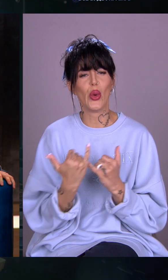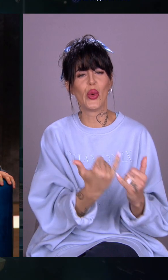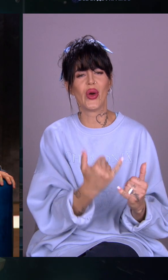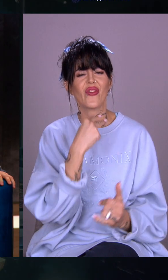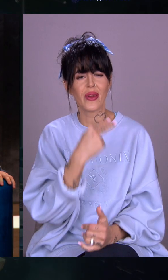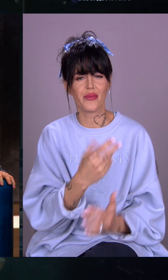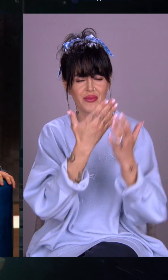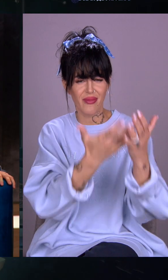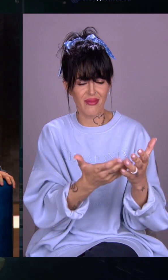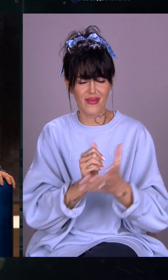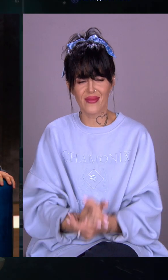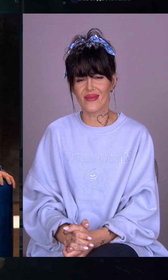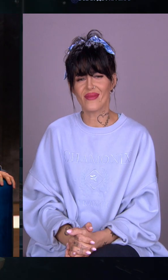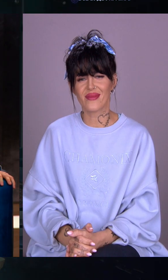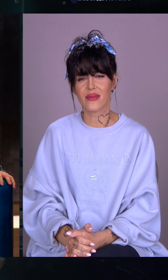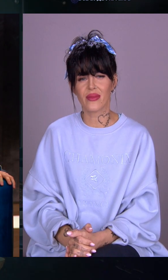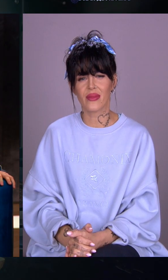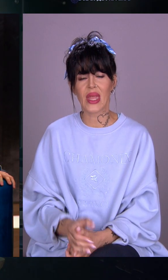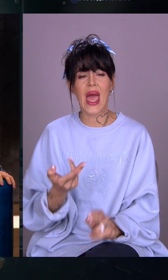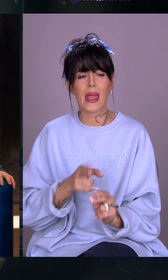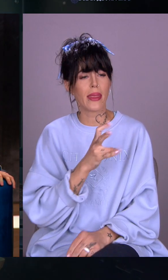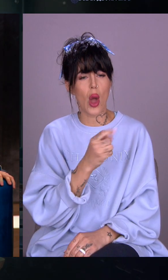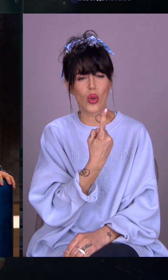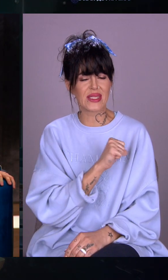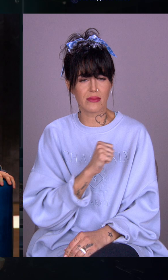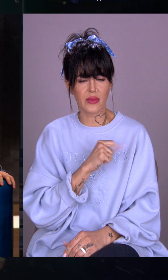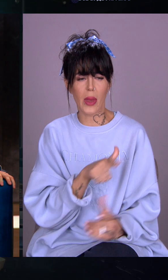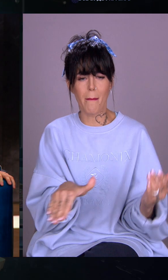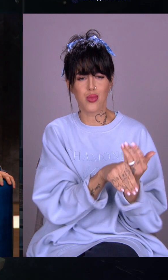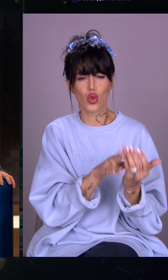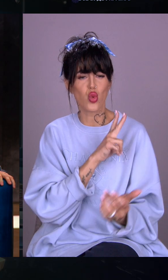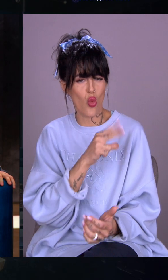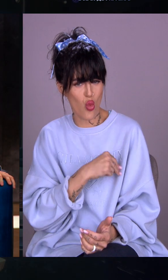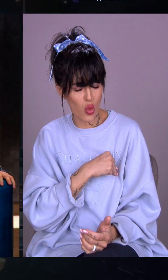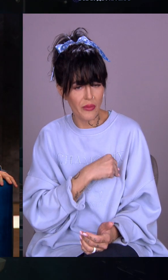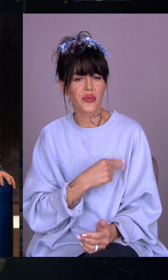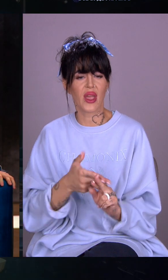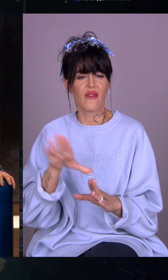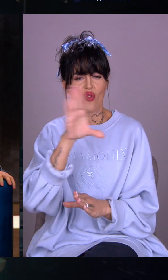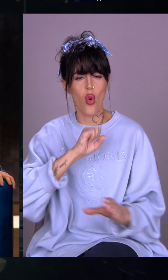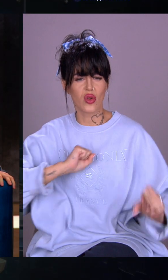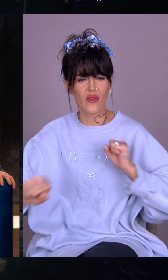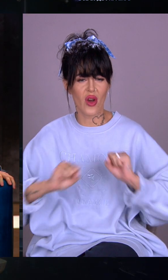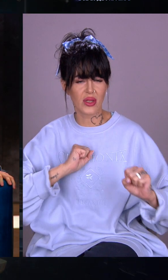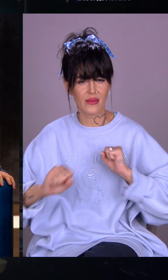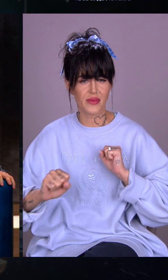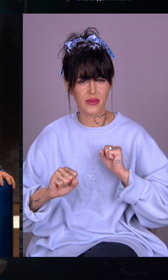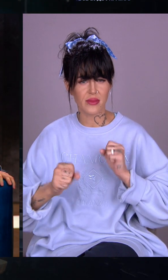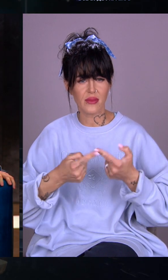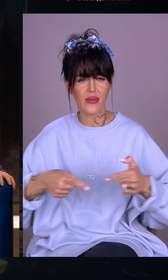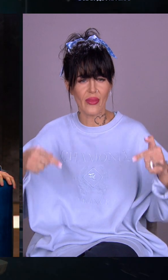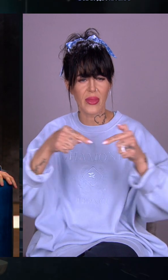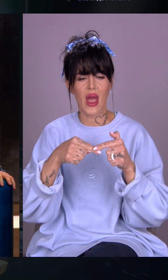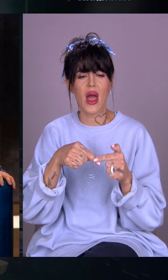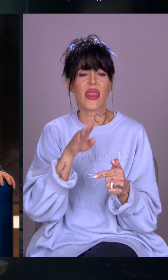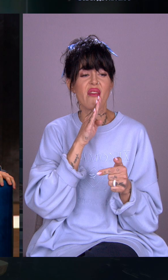Але він це робить не сам. Йому допомагає дочка Даша. Даша. Вона може навіть більше робити, ніж він. Дашин друг Серега.